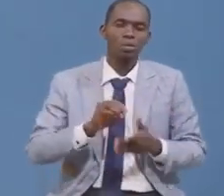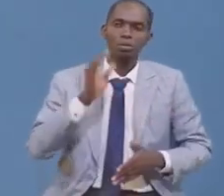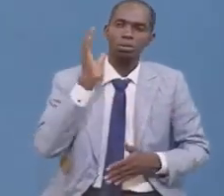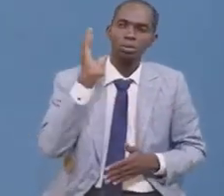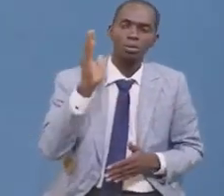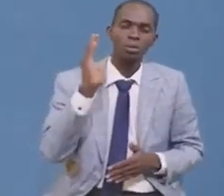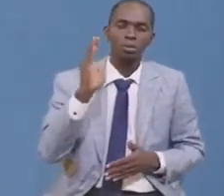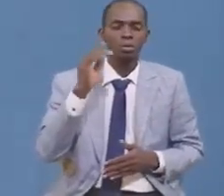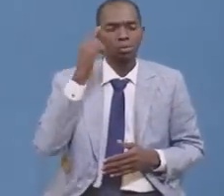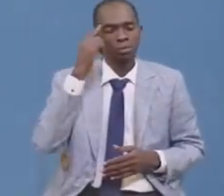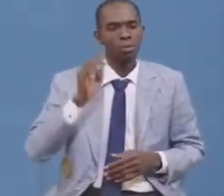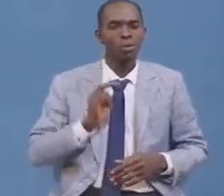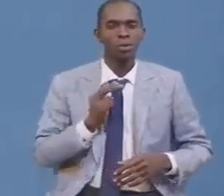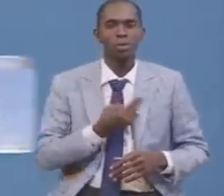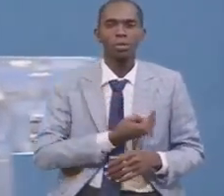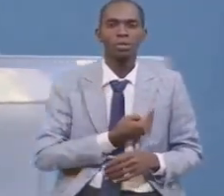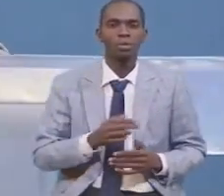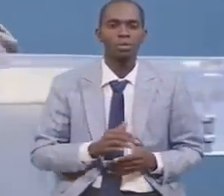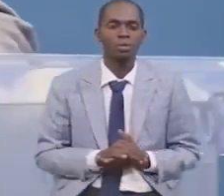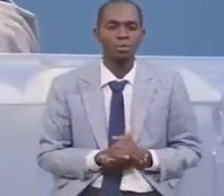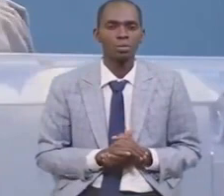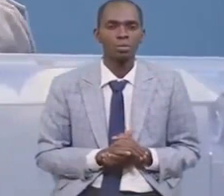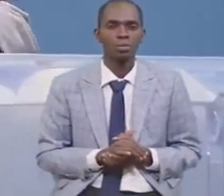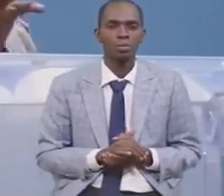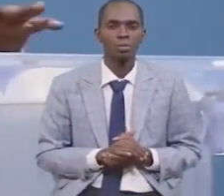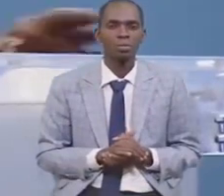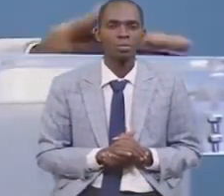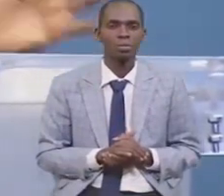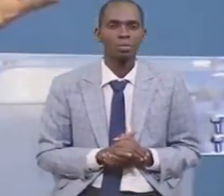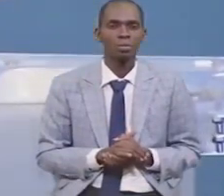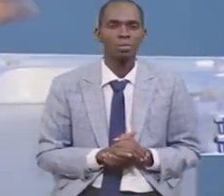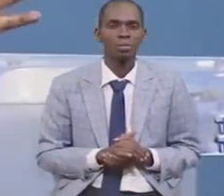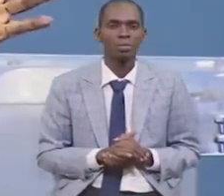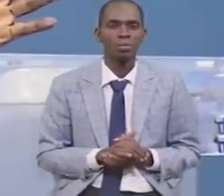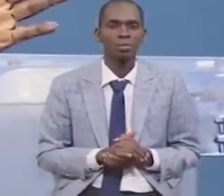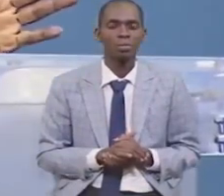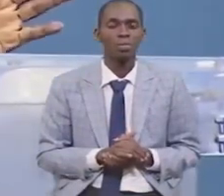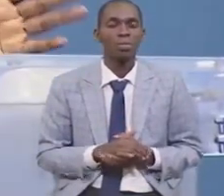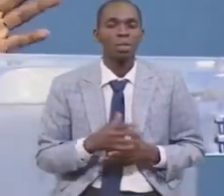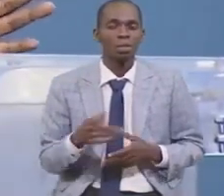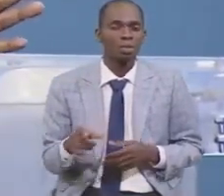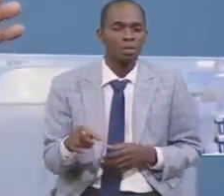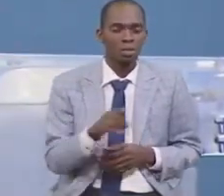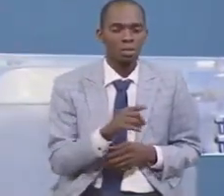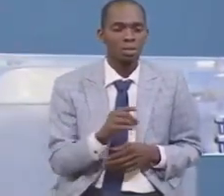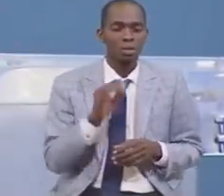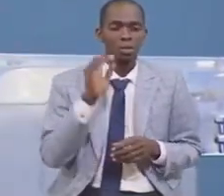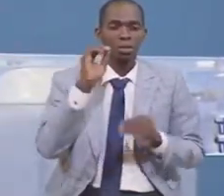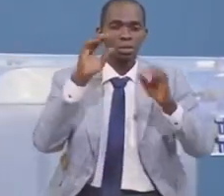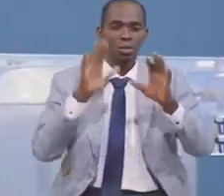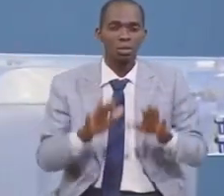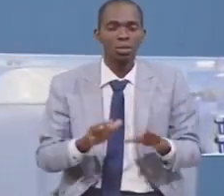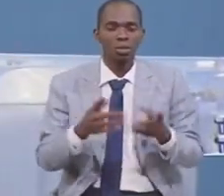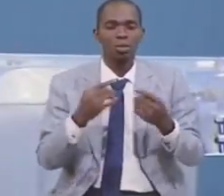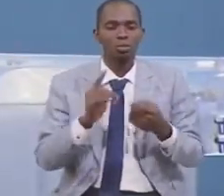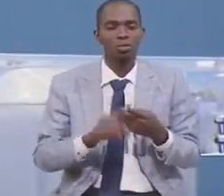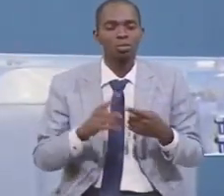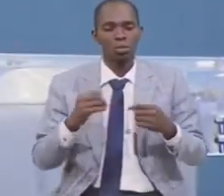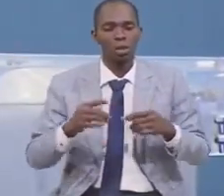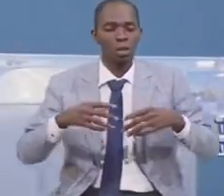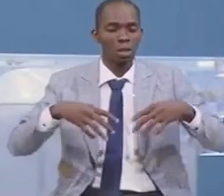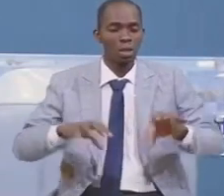చేస్తున్న ప్రతి ఉపాధ్యాయుడు కూడా నేను చెప్తున్న పాఠం వారికి అర్థం కావాలని ఎదురు చూస్తాడు. They come to the class, they come to every class, they